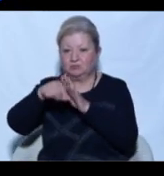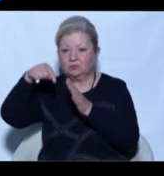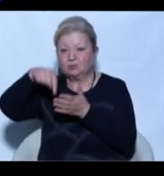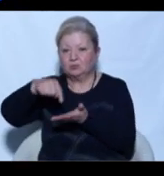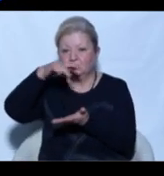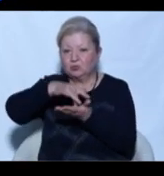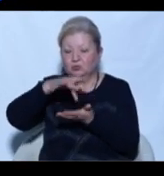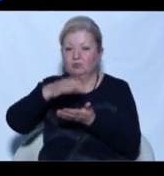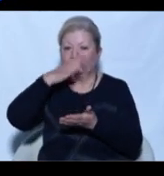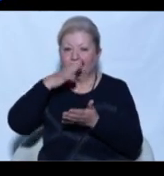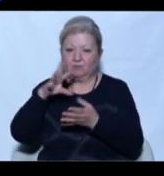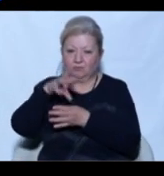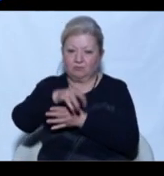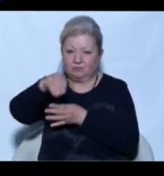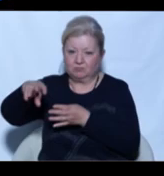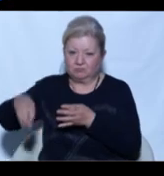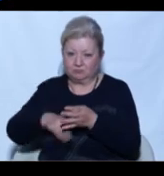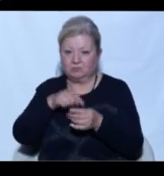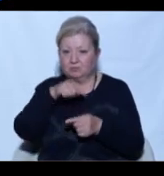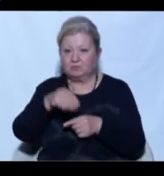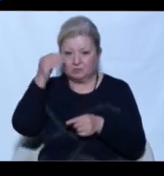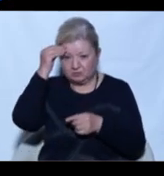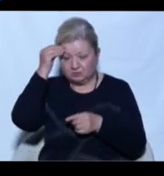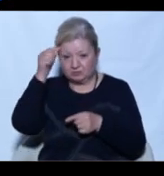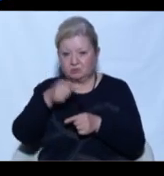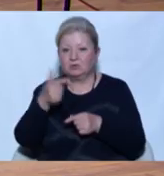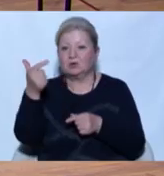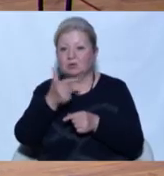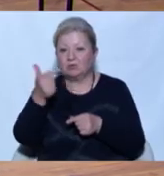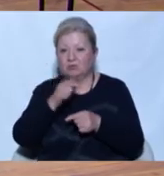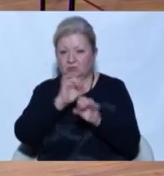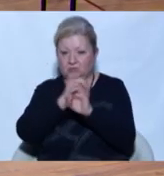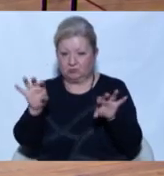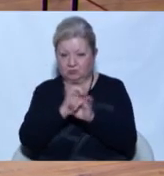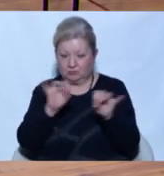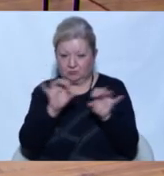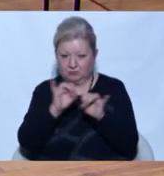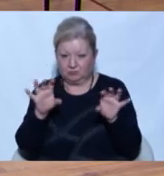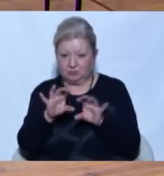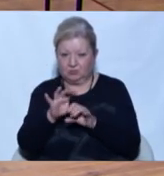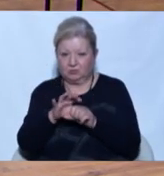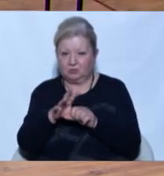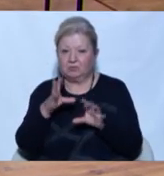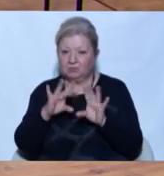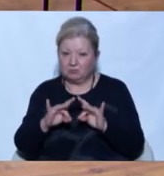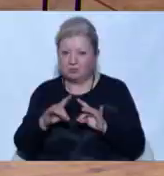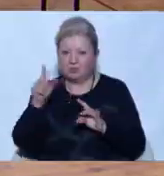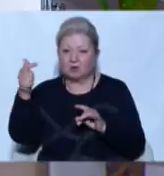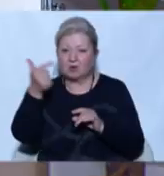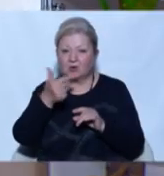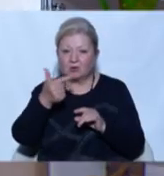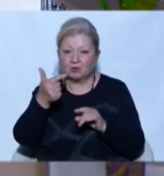წარმოქმნა. ეს მოსაზრება მან გეოლოგებს გაუზიარა, მაგრამ გეოლოგებმა